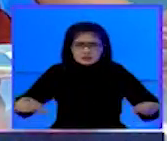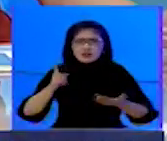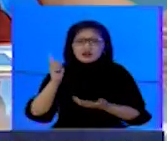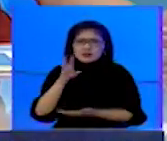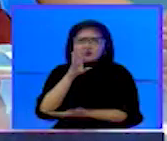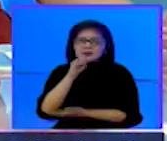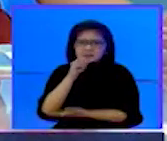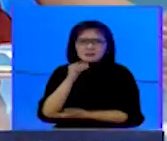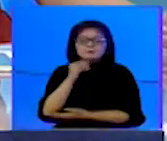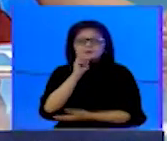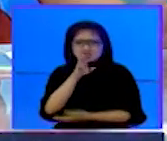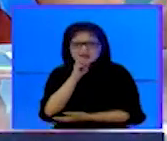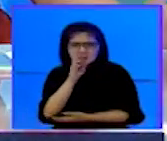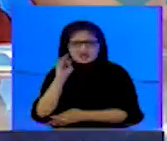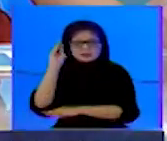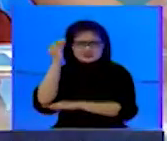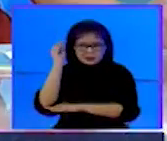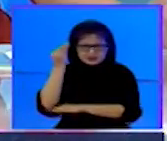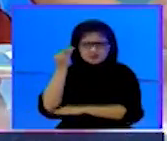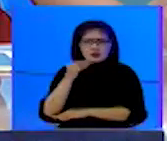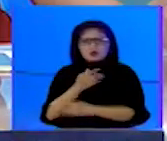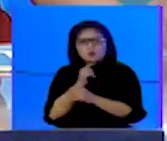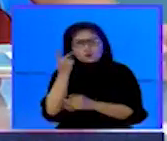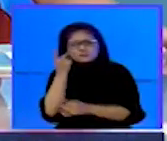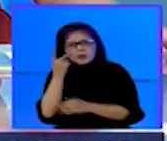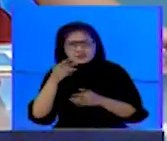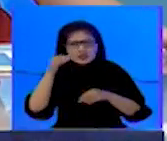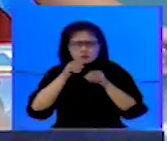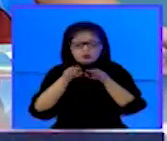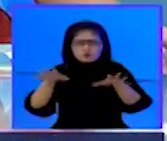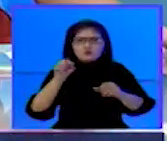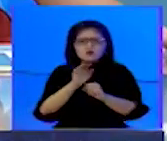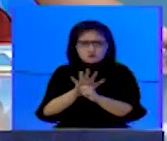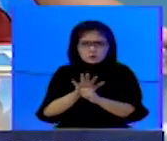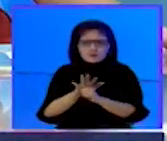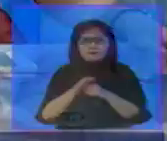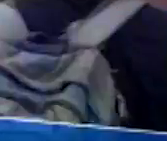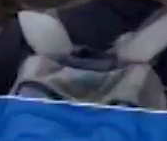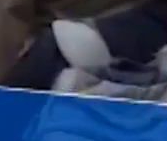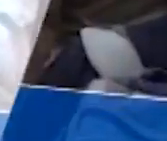ini? Berikut Rakyat Bicara, Jakarta waspada klaster perkantoran.